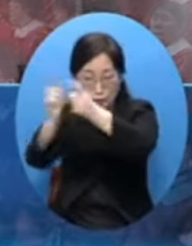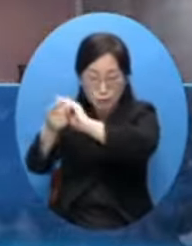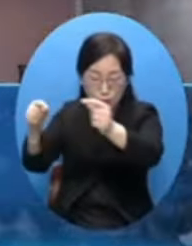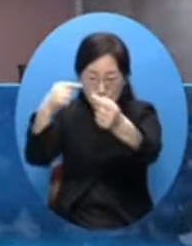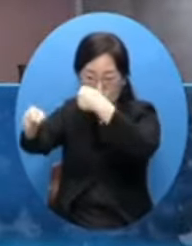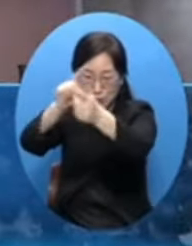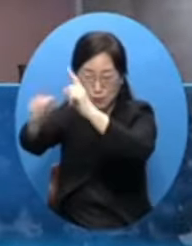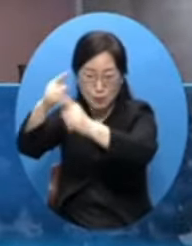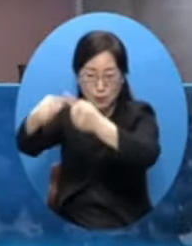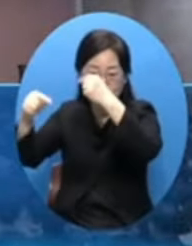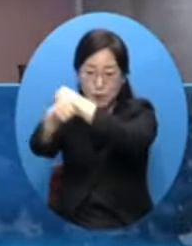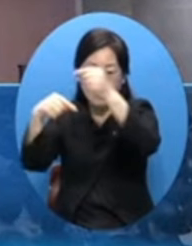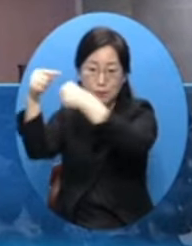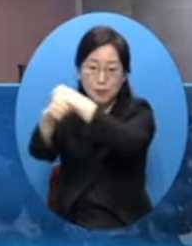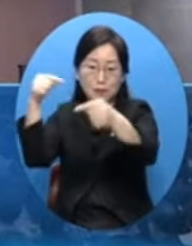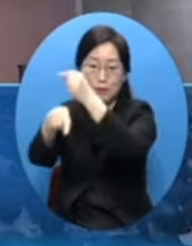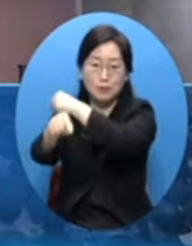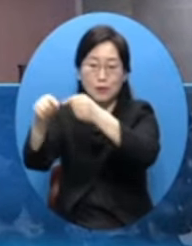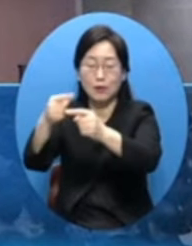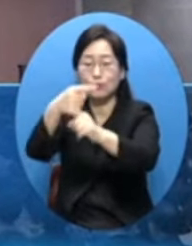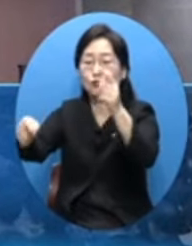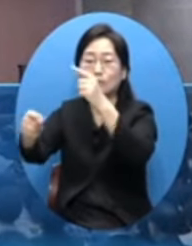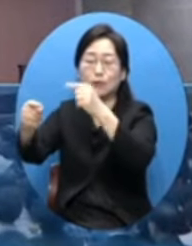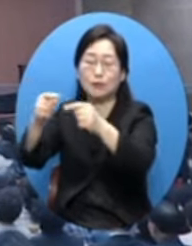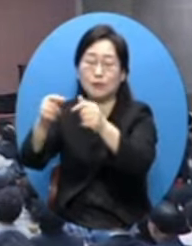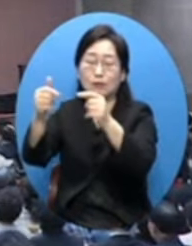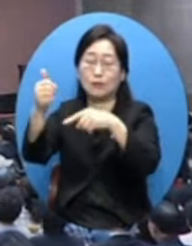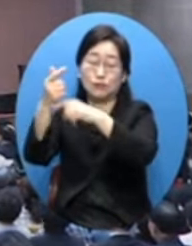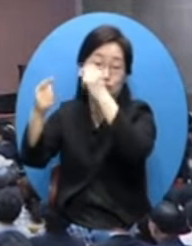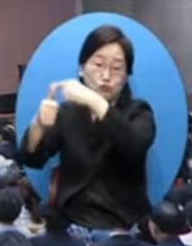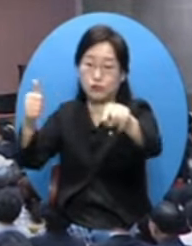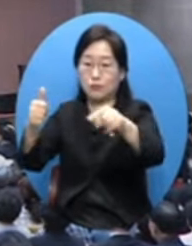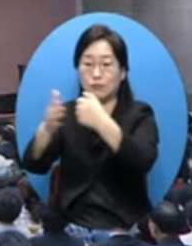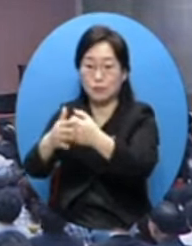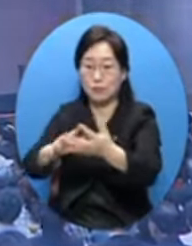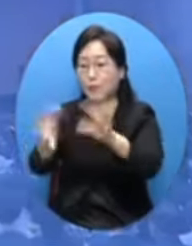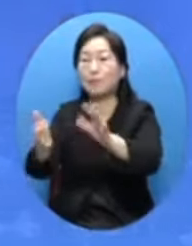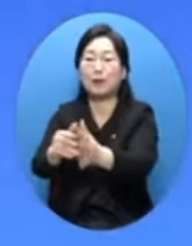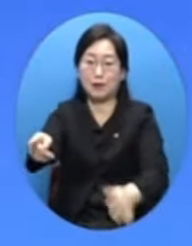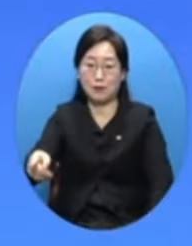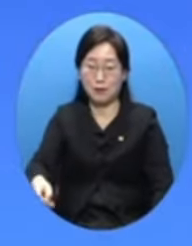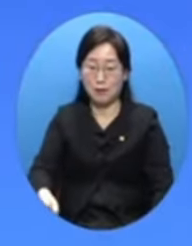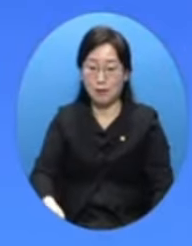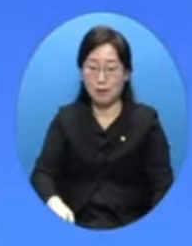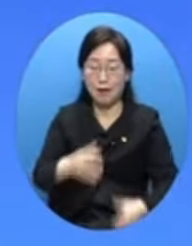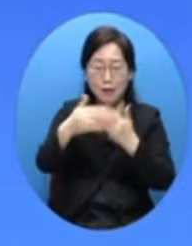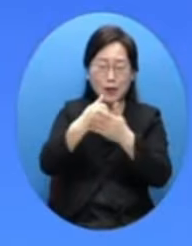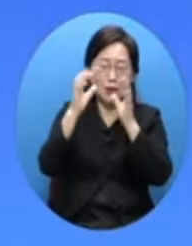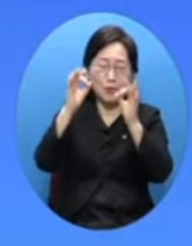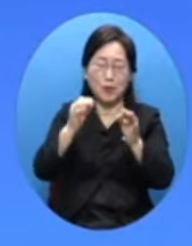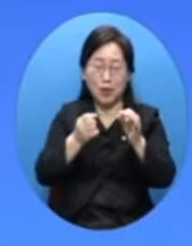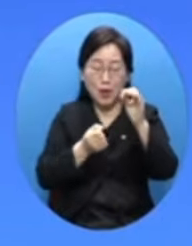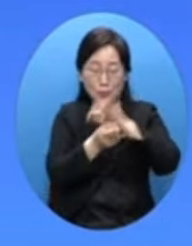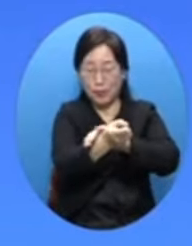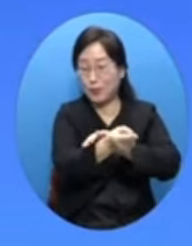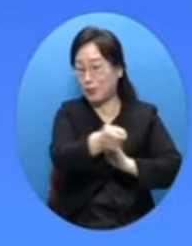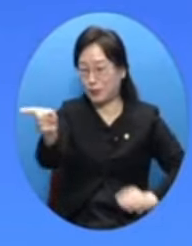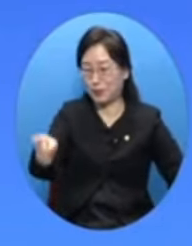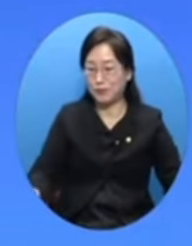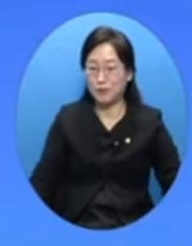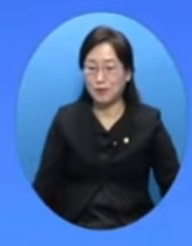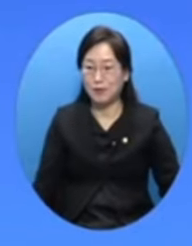멸한 후에 그들이 서로 쳐 죽였더라 하나님께서 그 적군의을 드시니까 이 샘 연합군